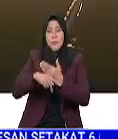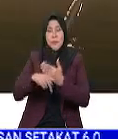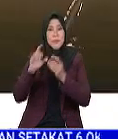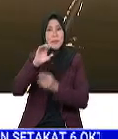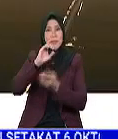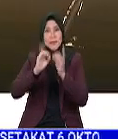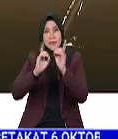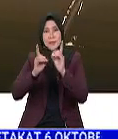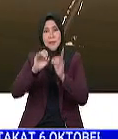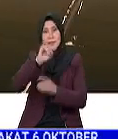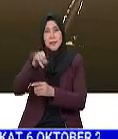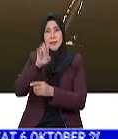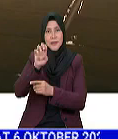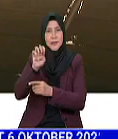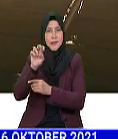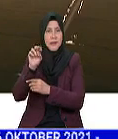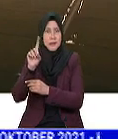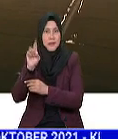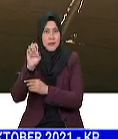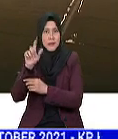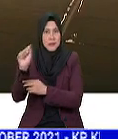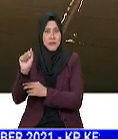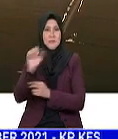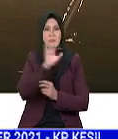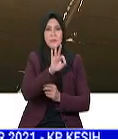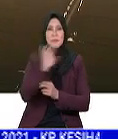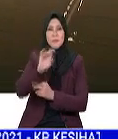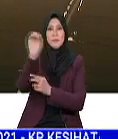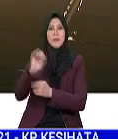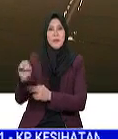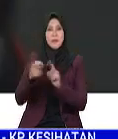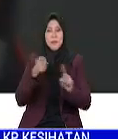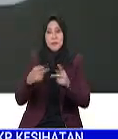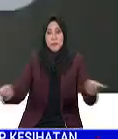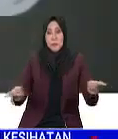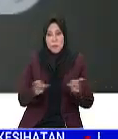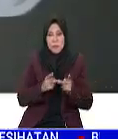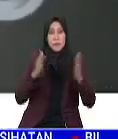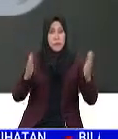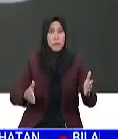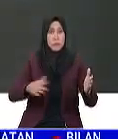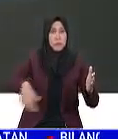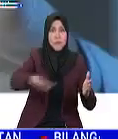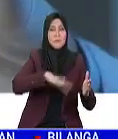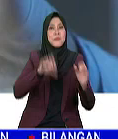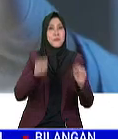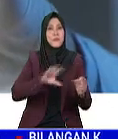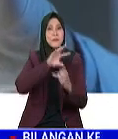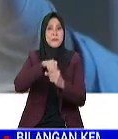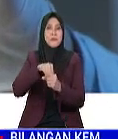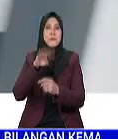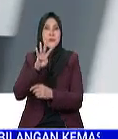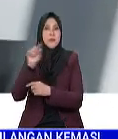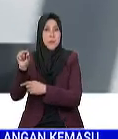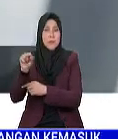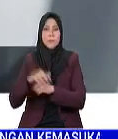jalinan digital negara jendela bagi memastikan 98-100 daripada kawasan berpenduduk mencapai liputan 4J